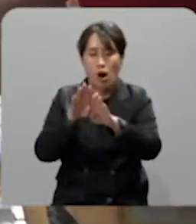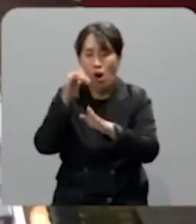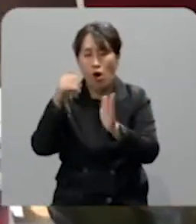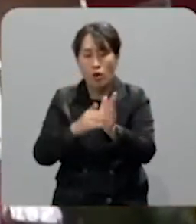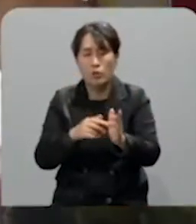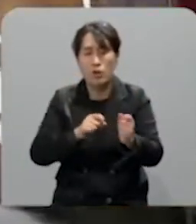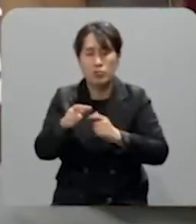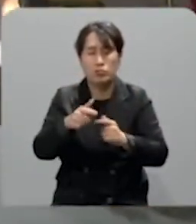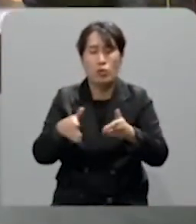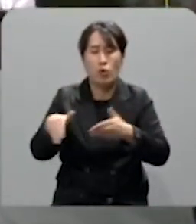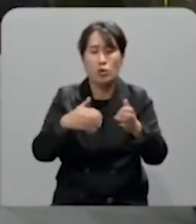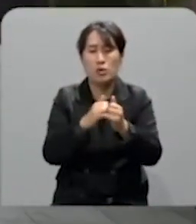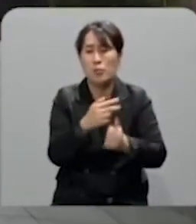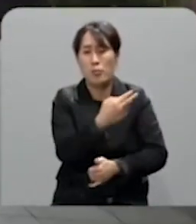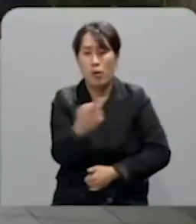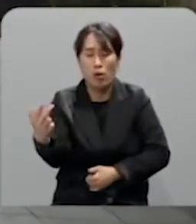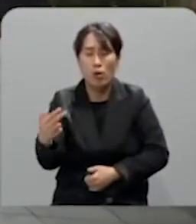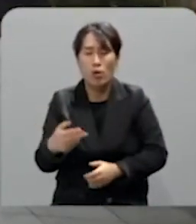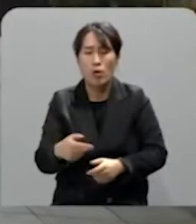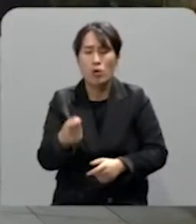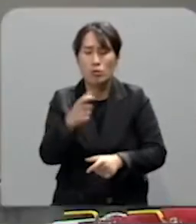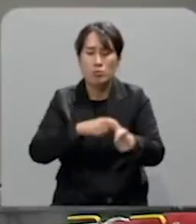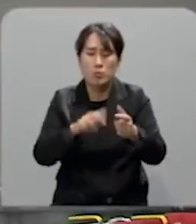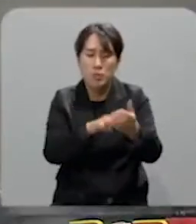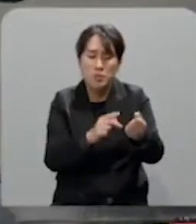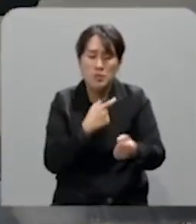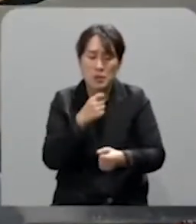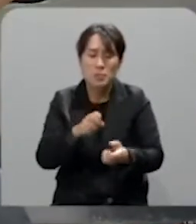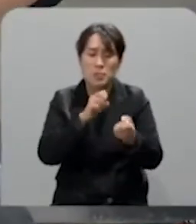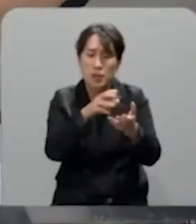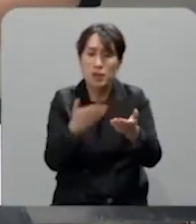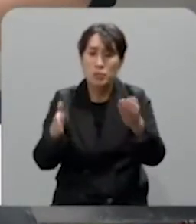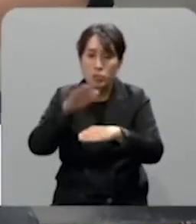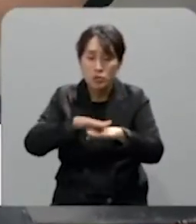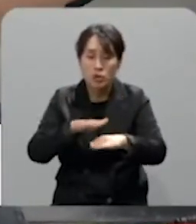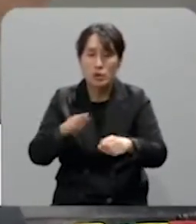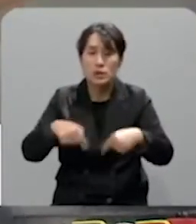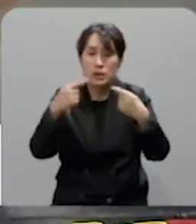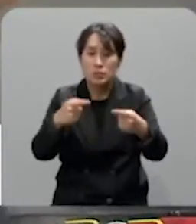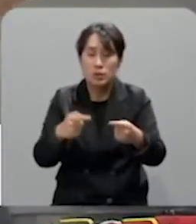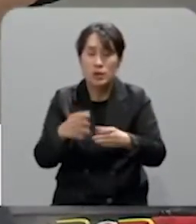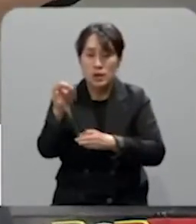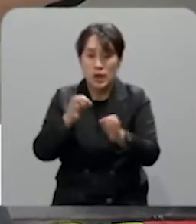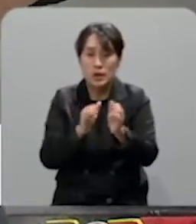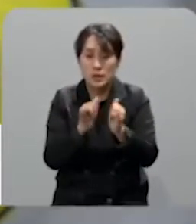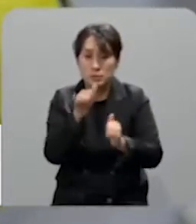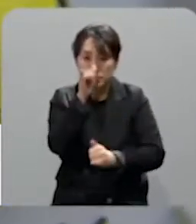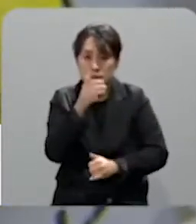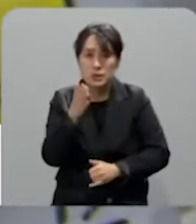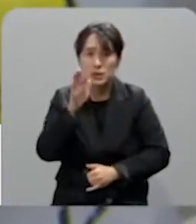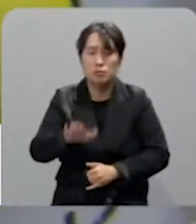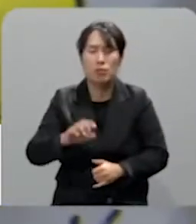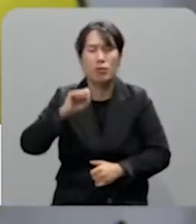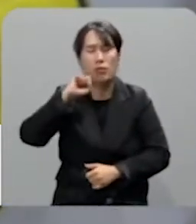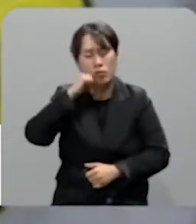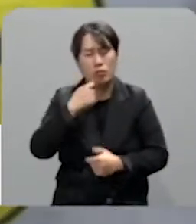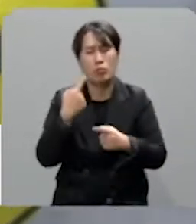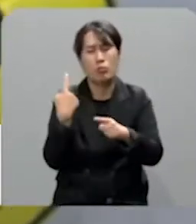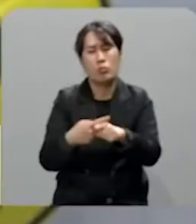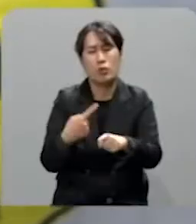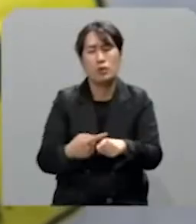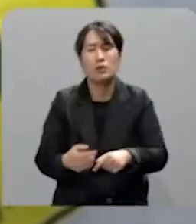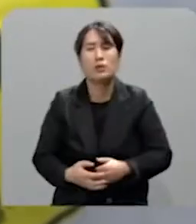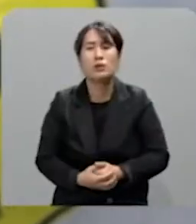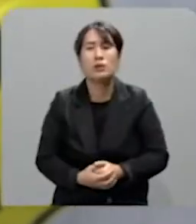한산합니다. 조금이라도 매출을 올리기 위해 배달이나 포장 영업에 뛰어드는 상인들도 있지만 어렵기는